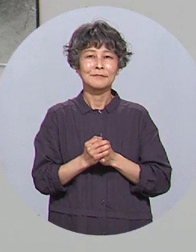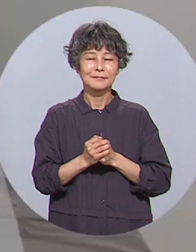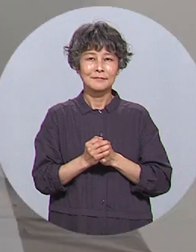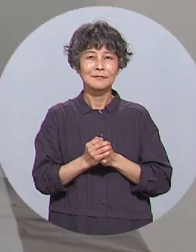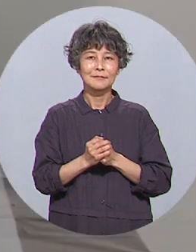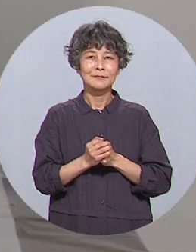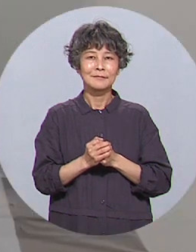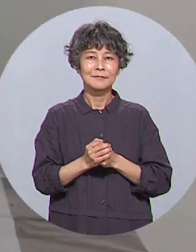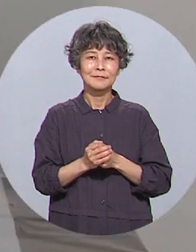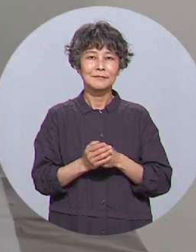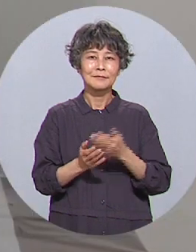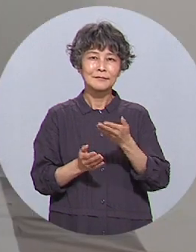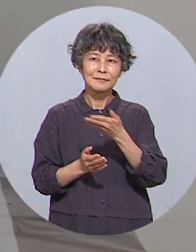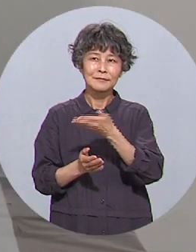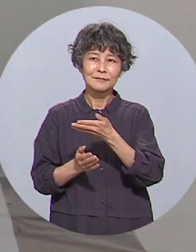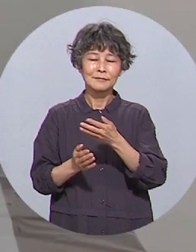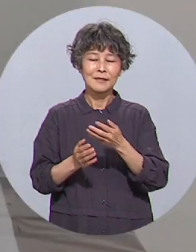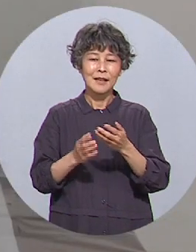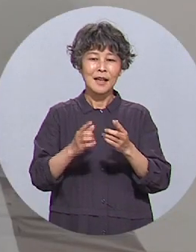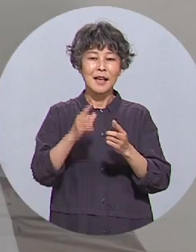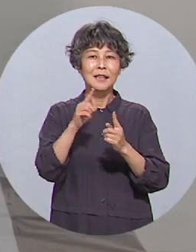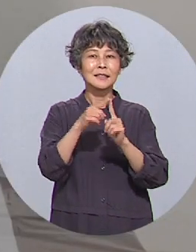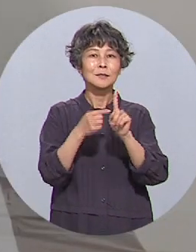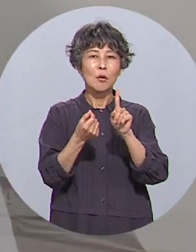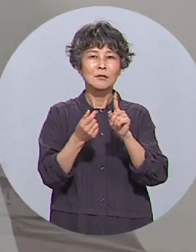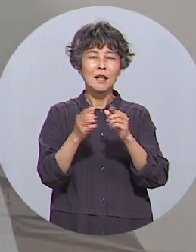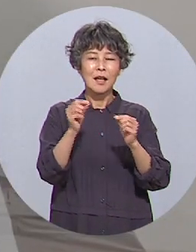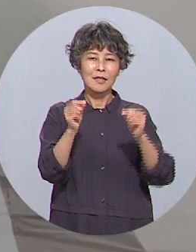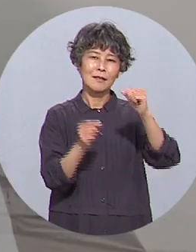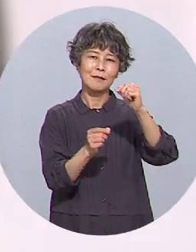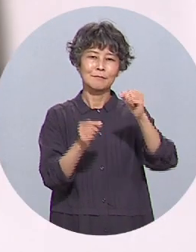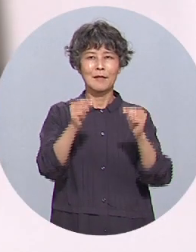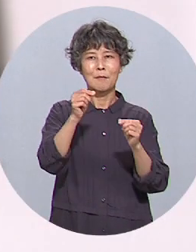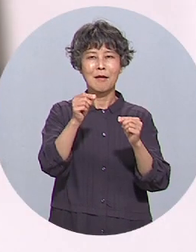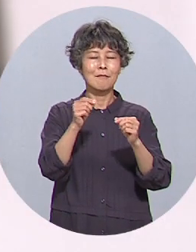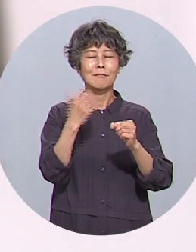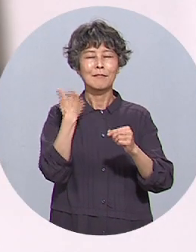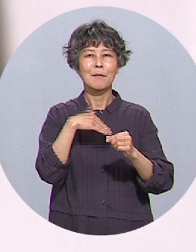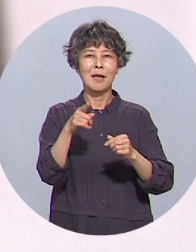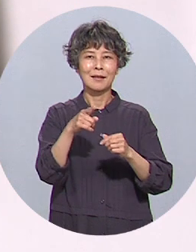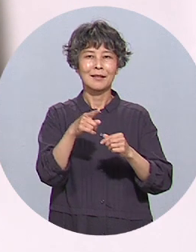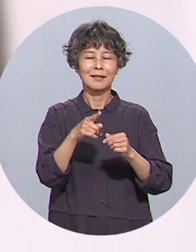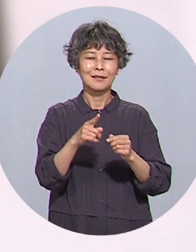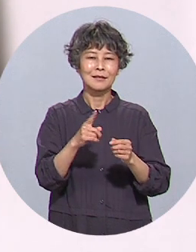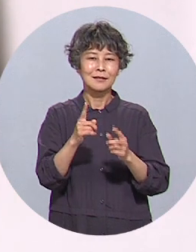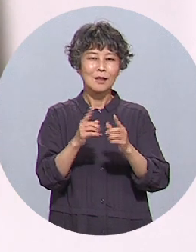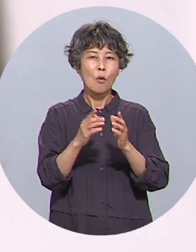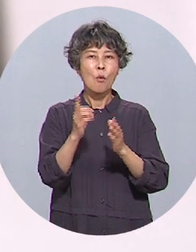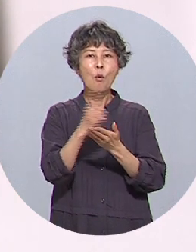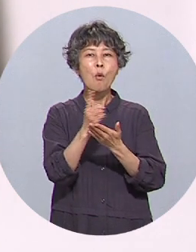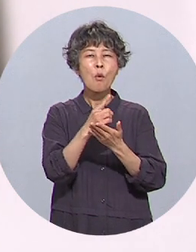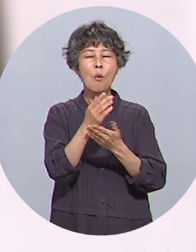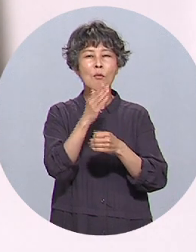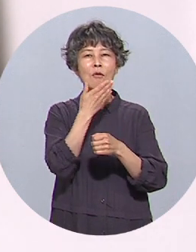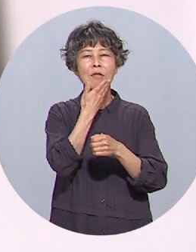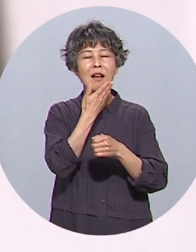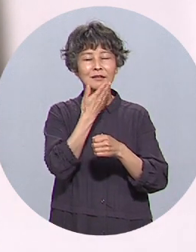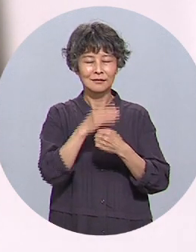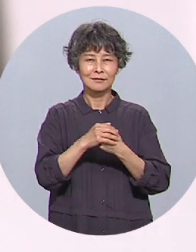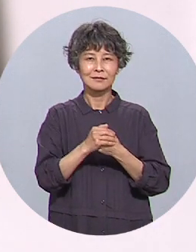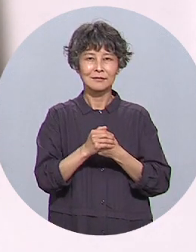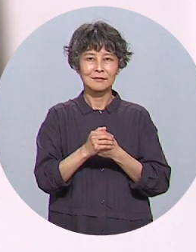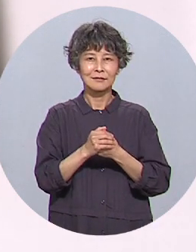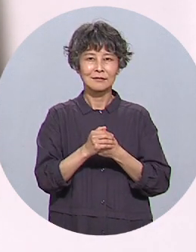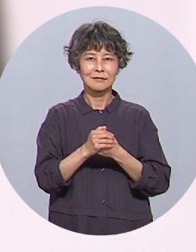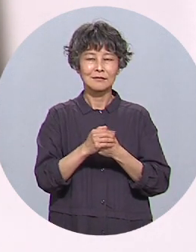うん、こういう風に斜めになったりとか、そういったことはしてはいけないんですよ。はいはい、どっちの角度か分からなくなってしまうので。 そっか、 はい、